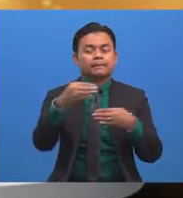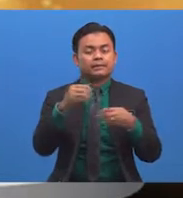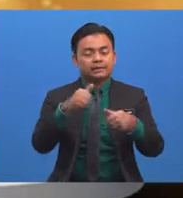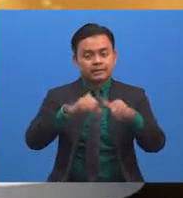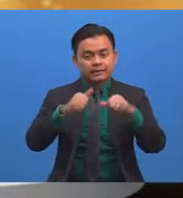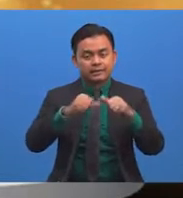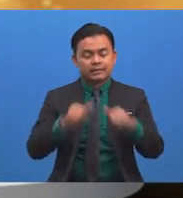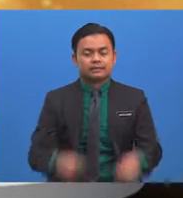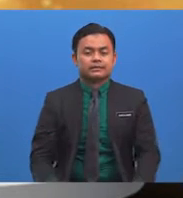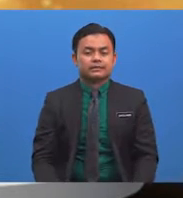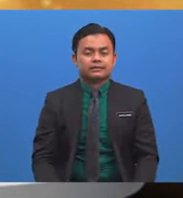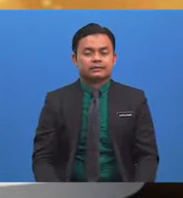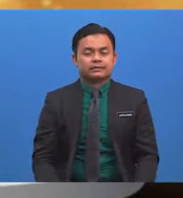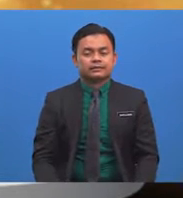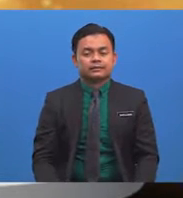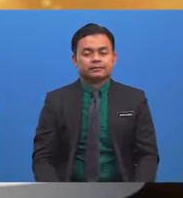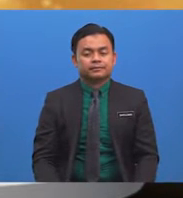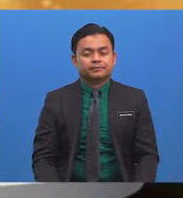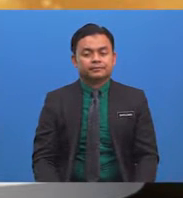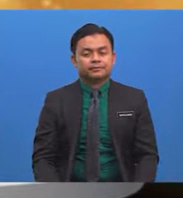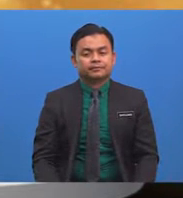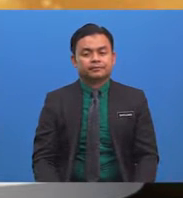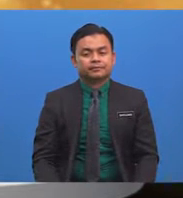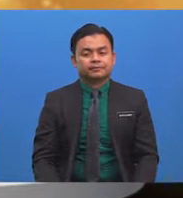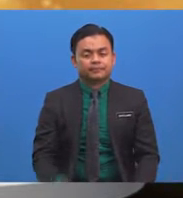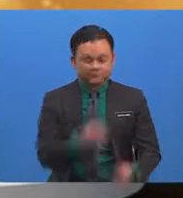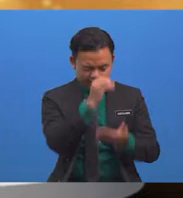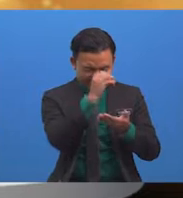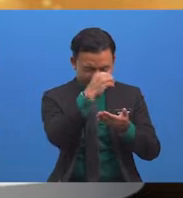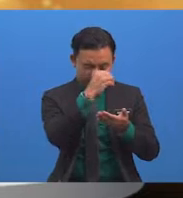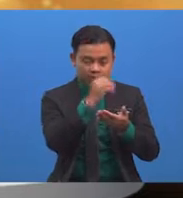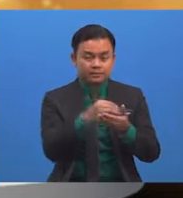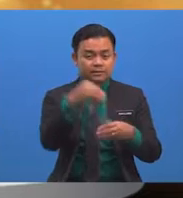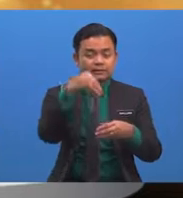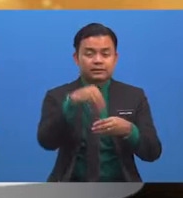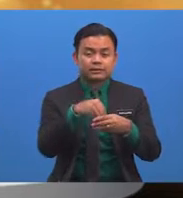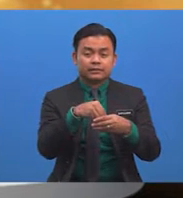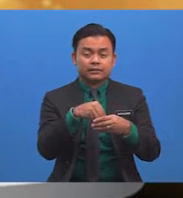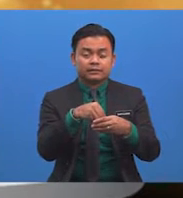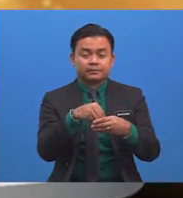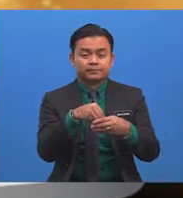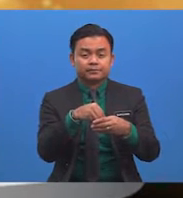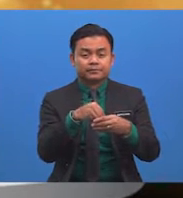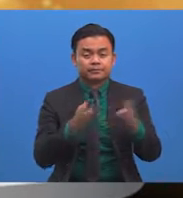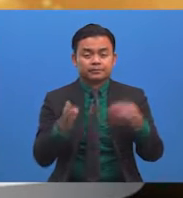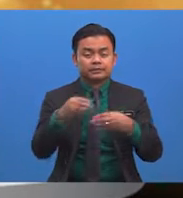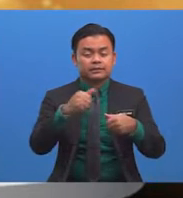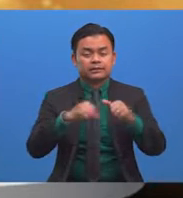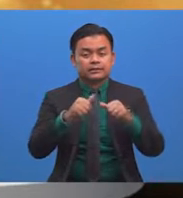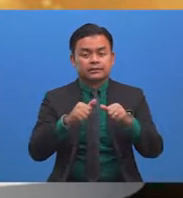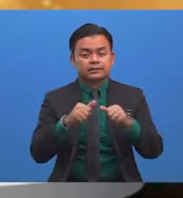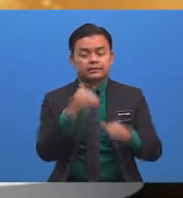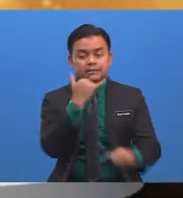untuk melihat mikroorganisma yang kecil, bukanlah? Jawapan yang